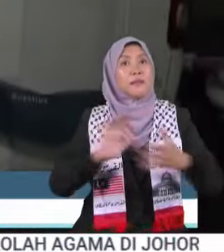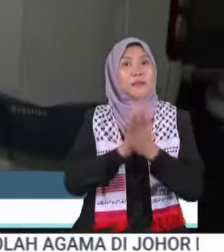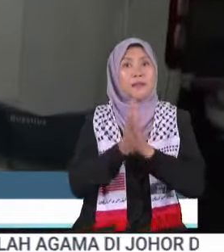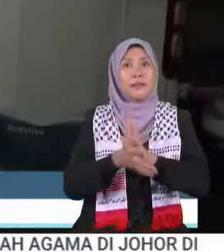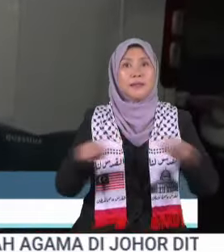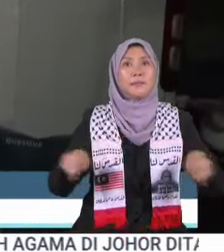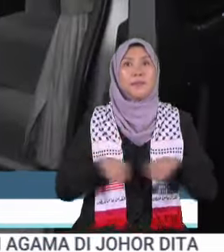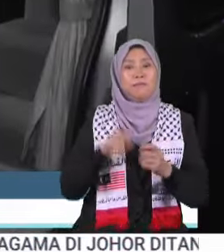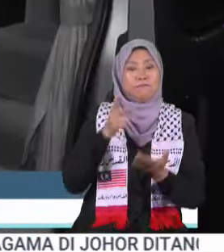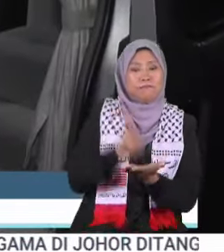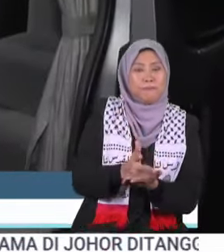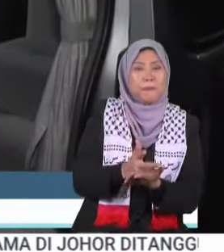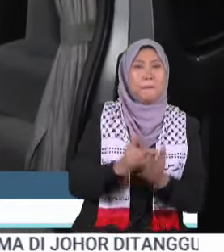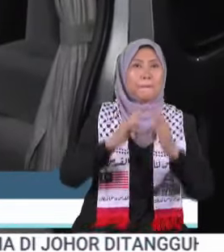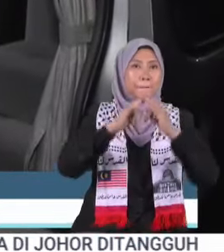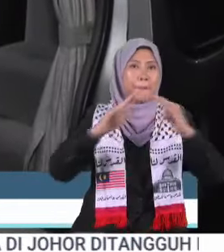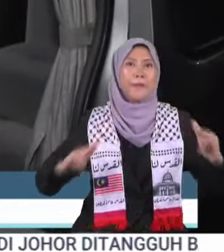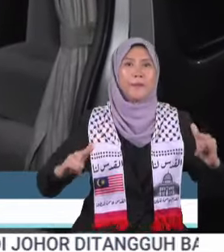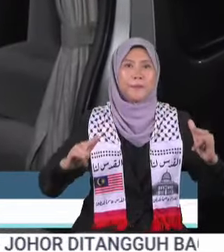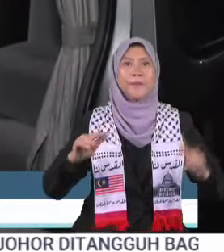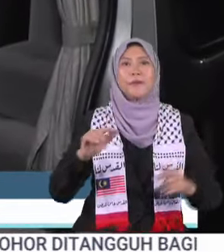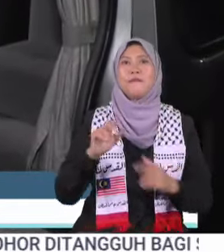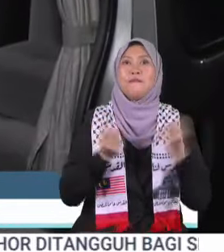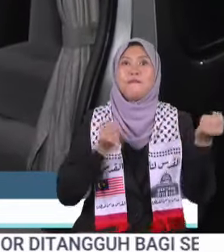dijadikan tapak baharu bagi